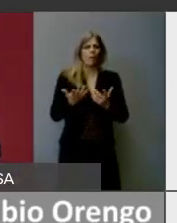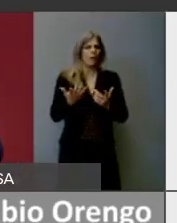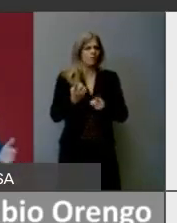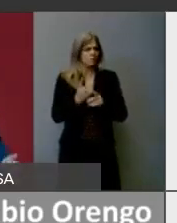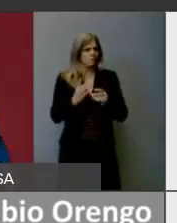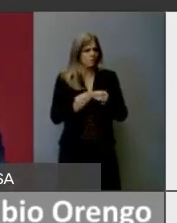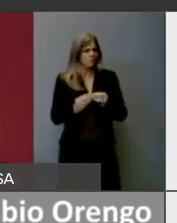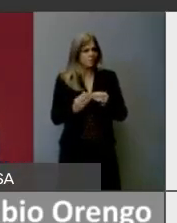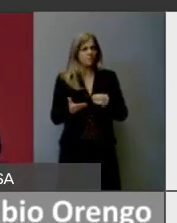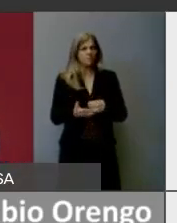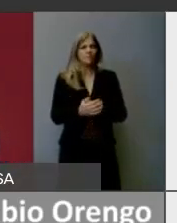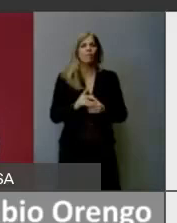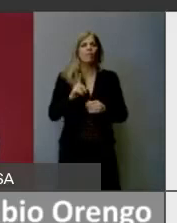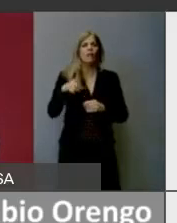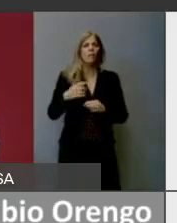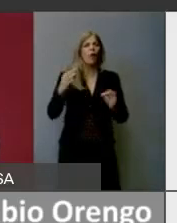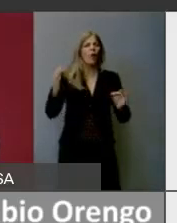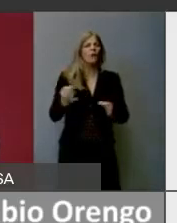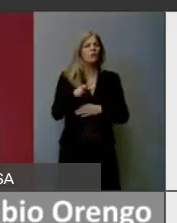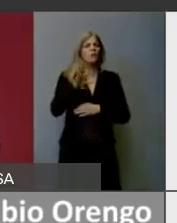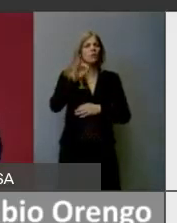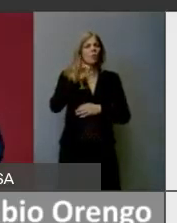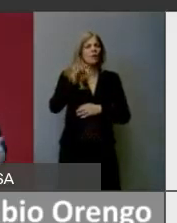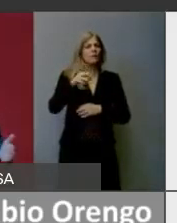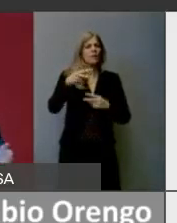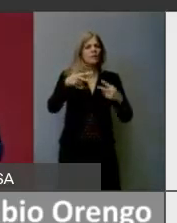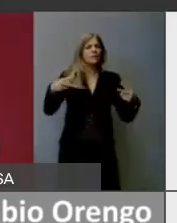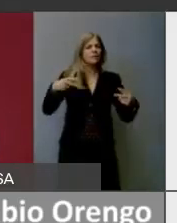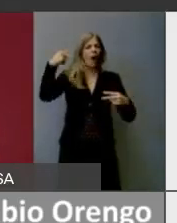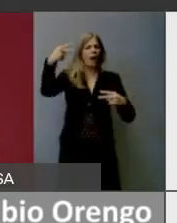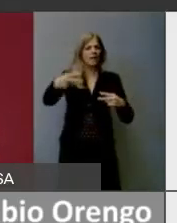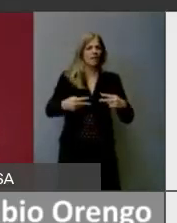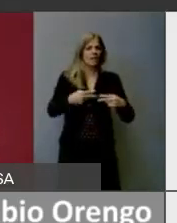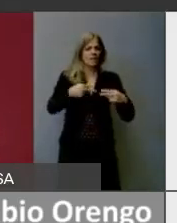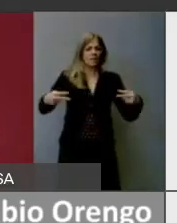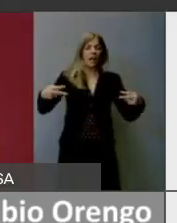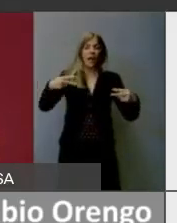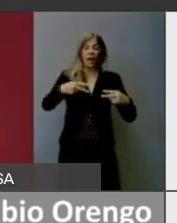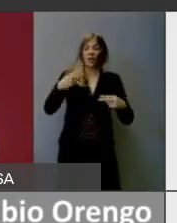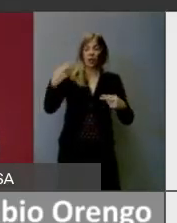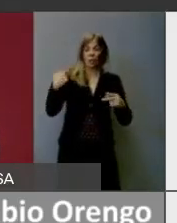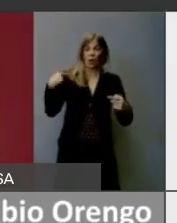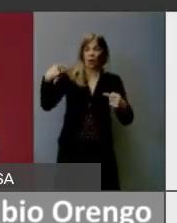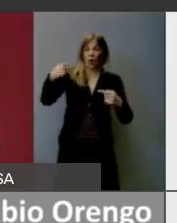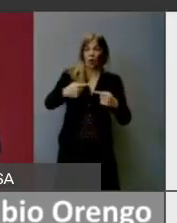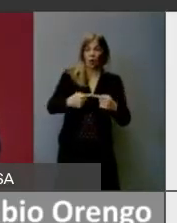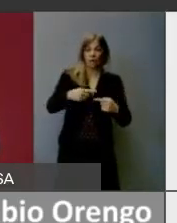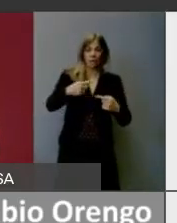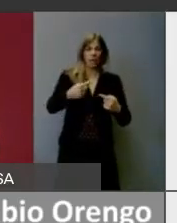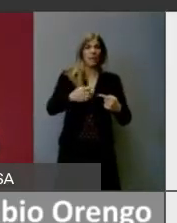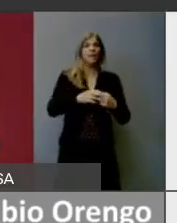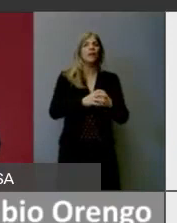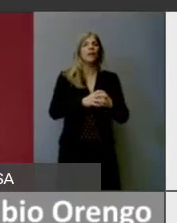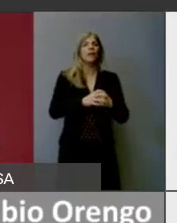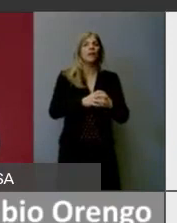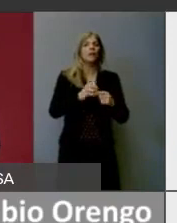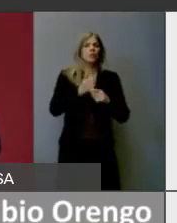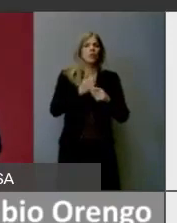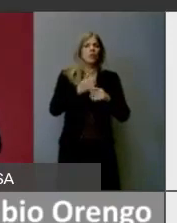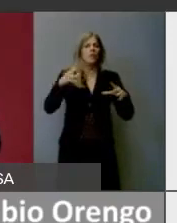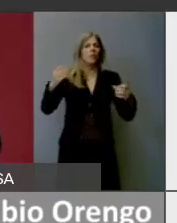in occasione poi del 50° anniversario della sua morte, che sarà a dicembre del 2024, di organizzare una rassegna